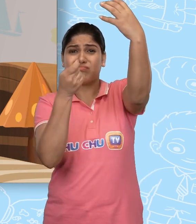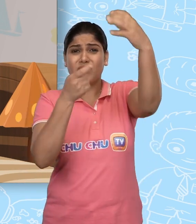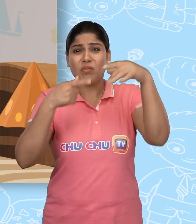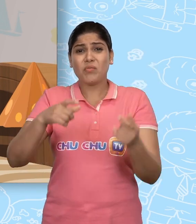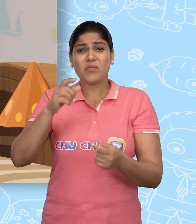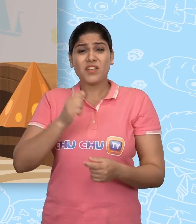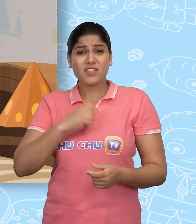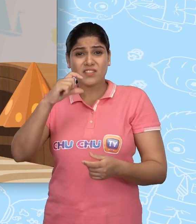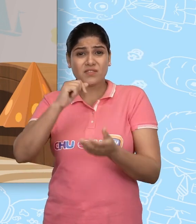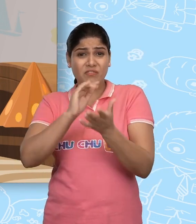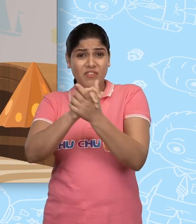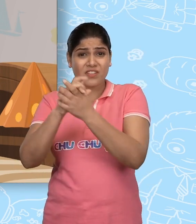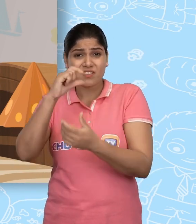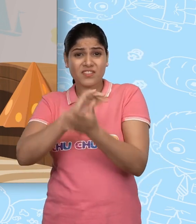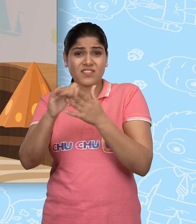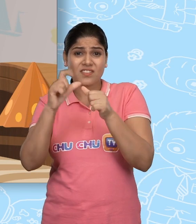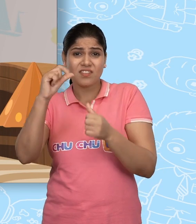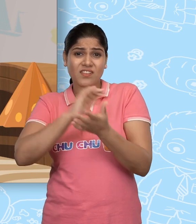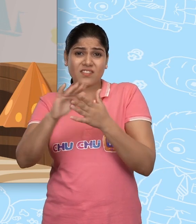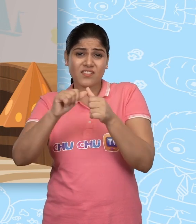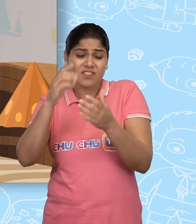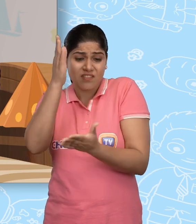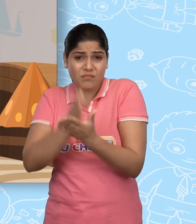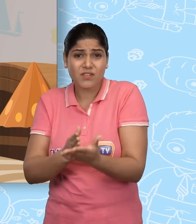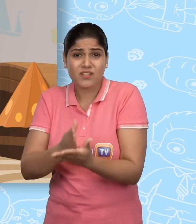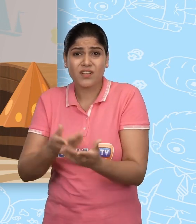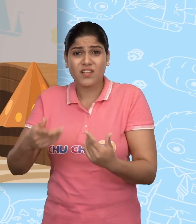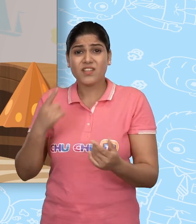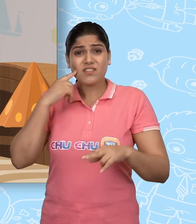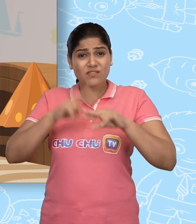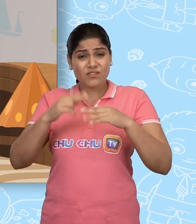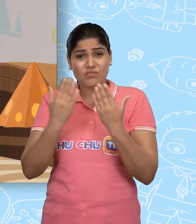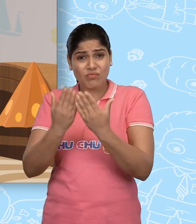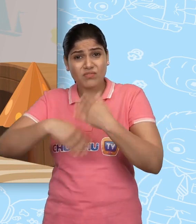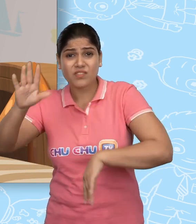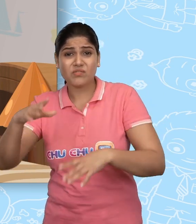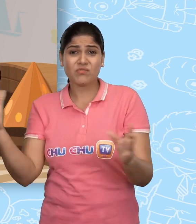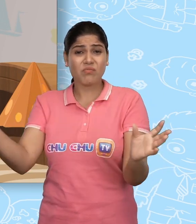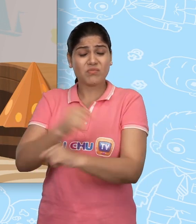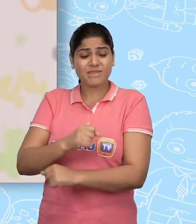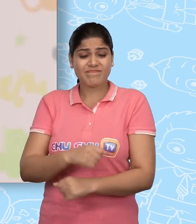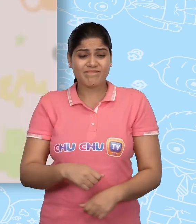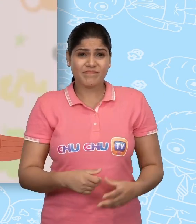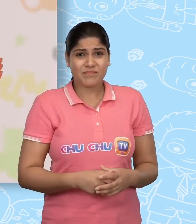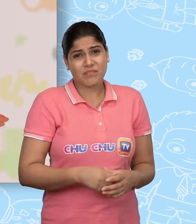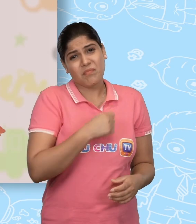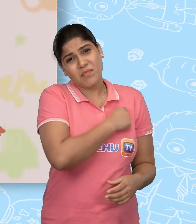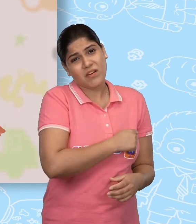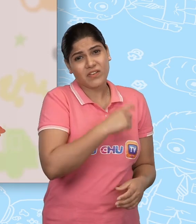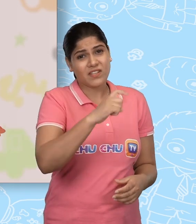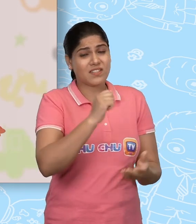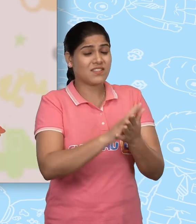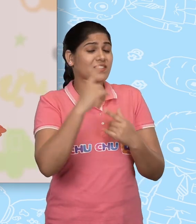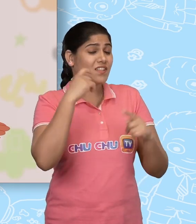और मेरे दोस्त चाचा का जन्मदिन भी है। अगर स्कूल नहीं गई तो ये सब छूट जाएगा। मुझे इस बात के